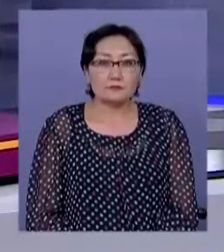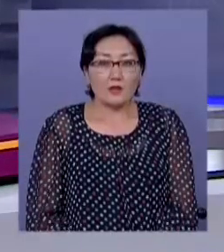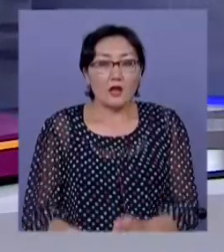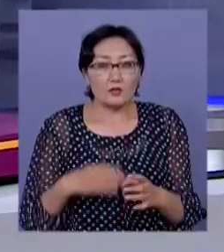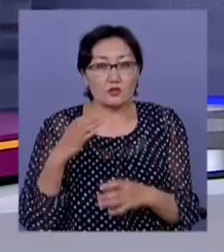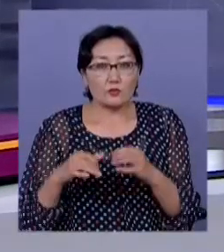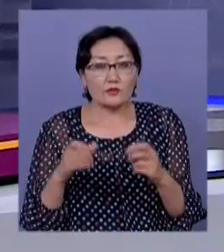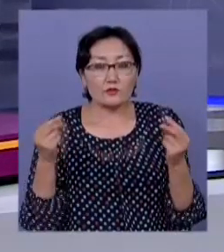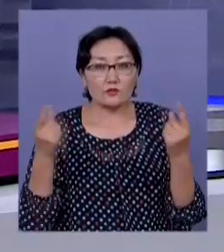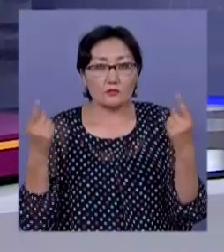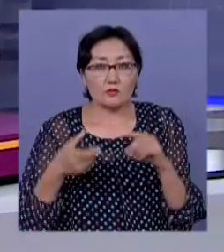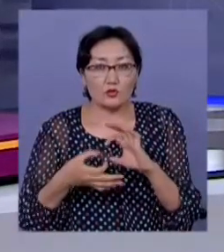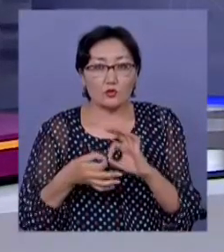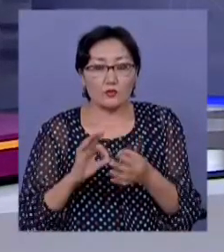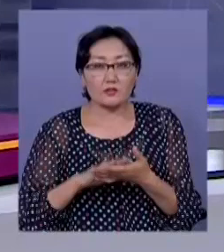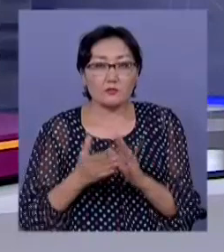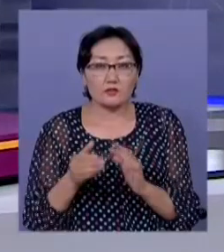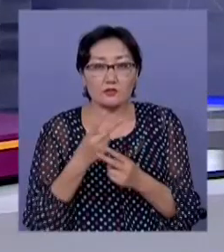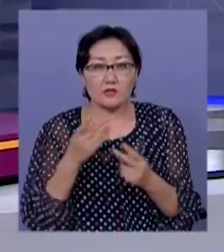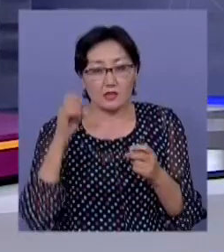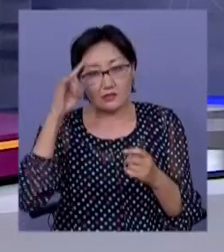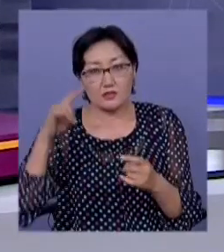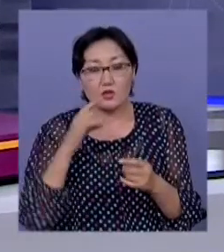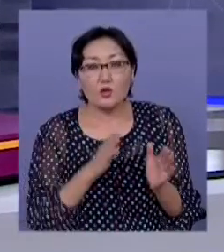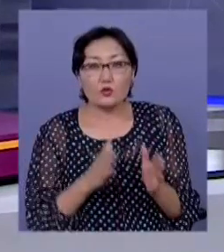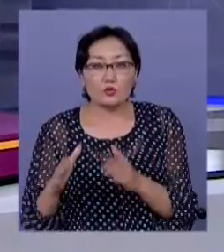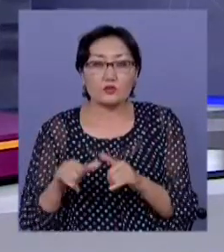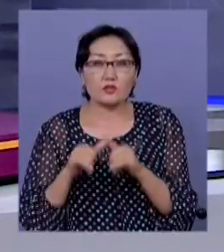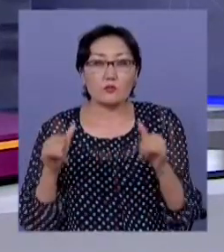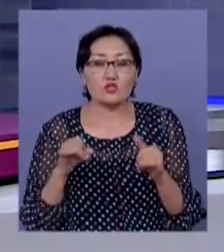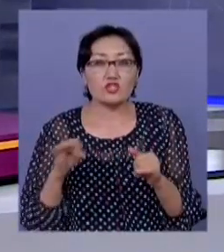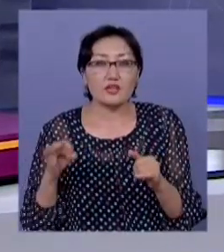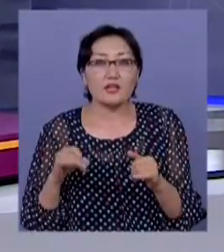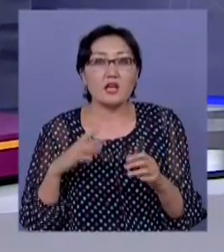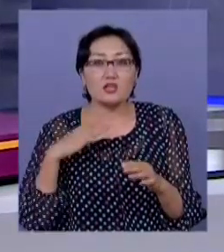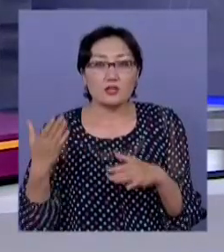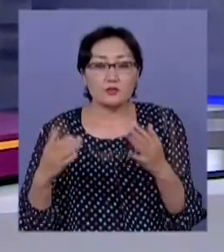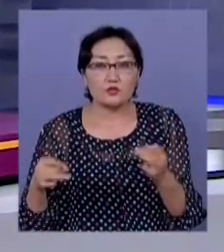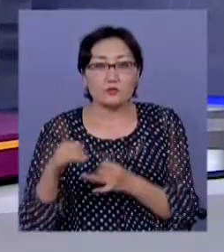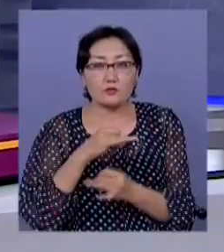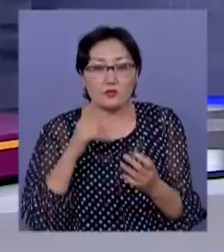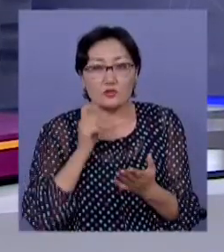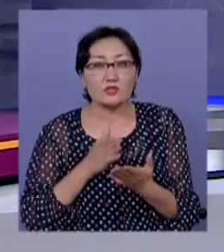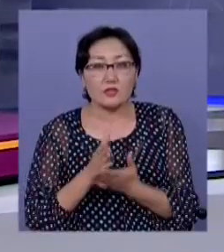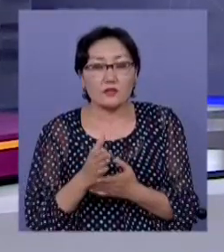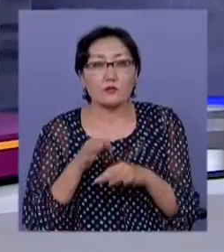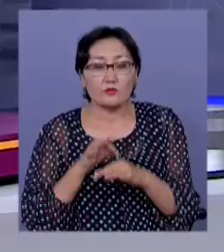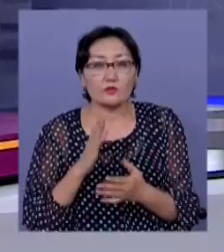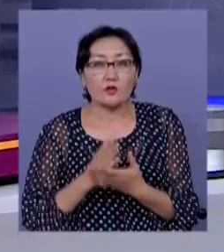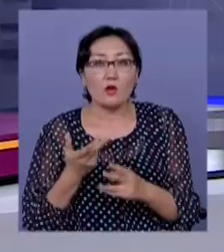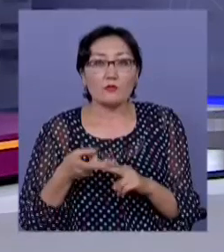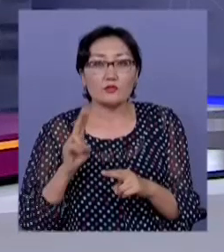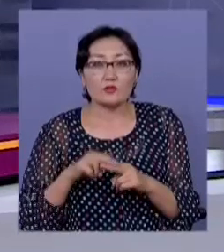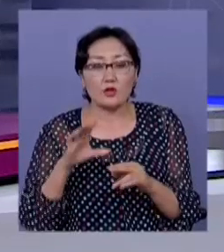Әлемдік дағдарыс пен күрделі ахуалға қарамастан Қазақстан тұрақты даму және жан-жақты диалог саясатын ұстанып келеді. Бұл